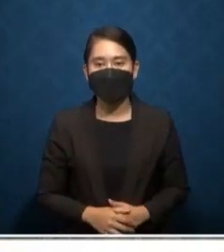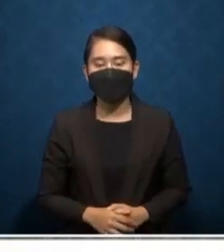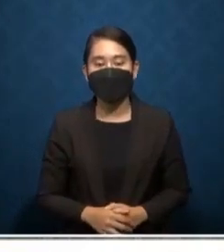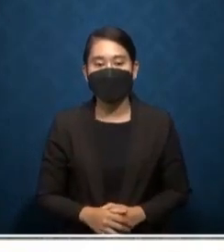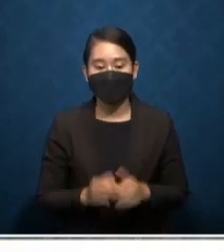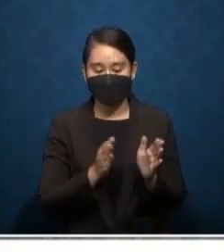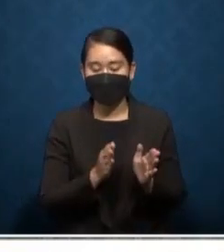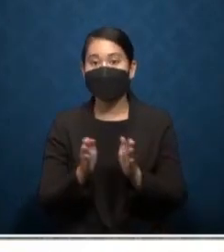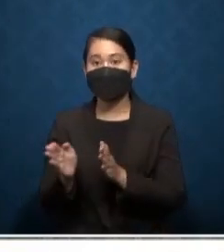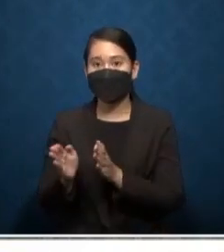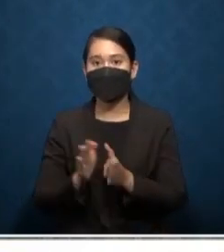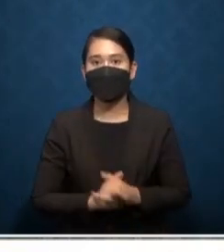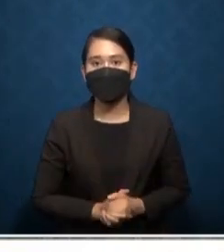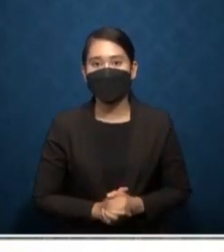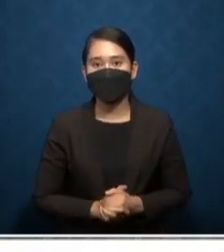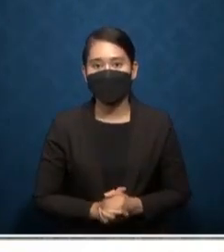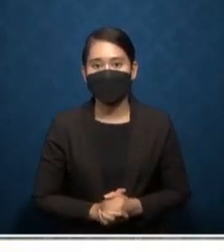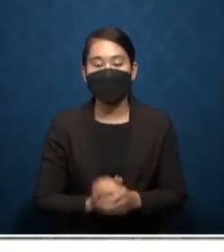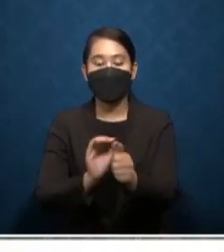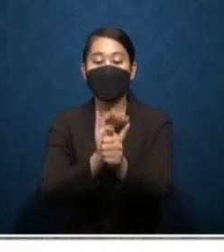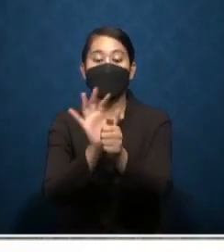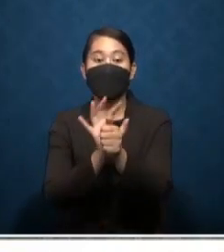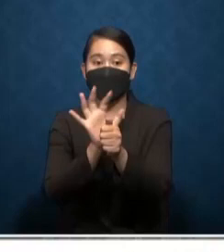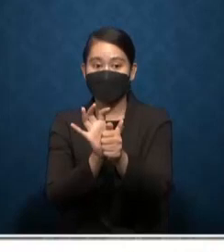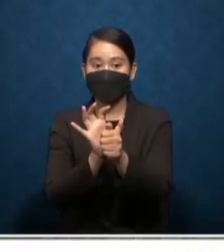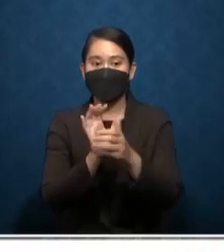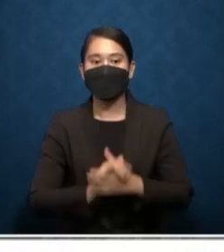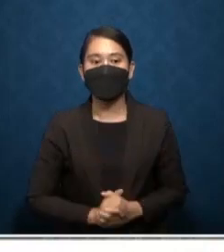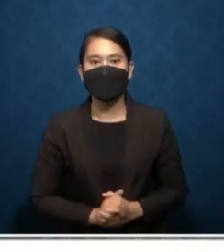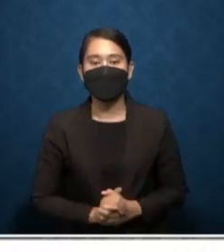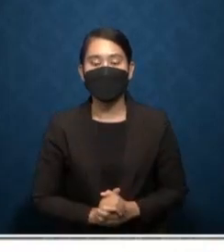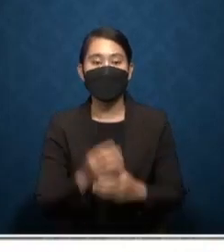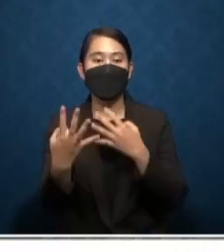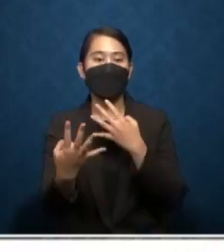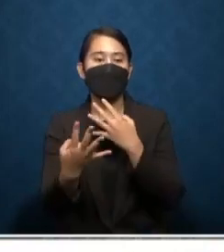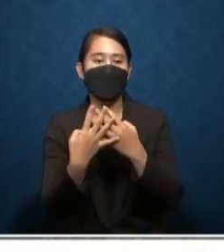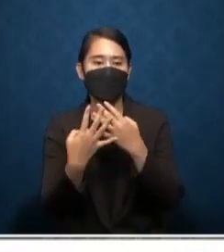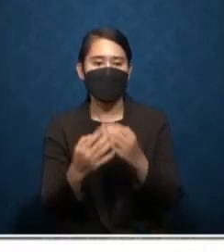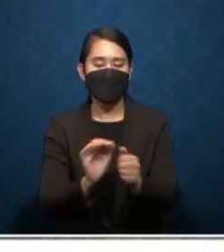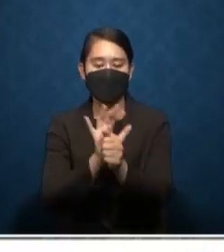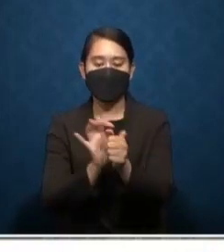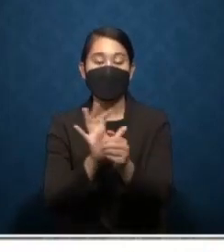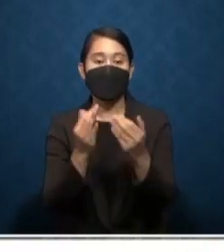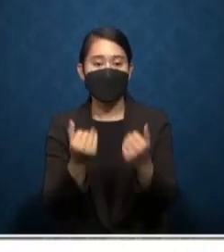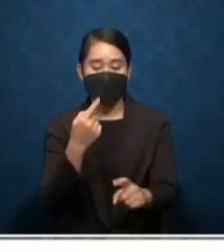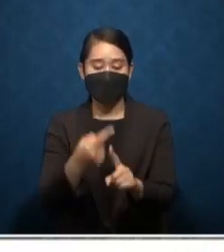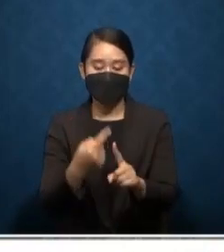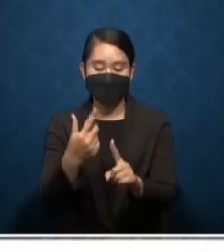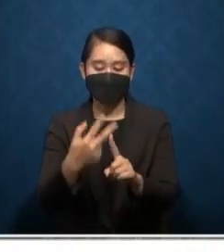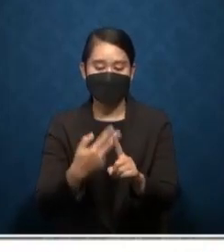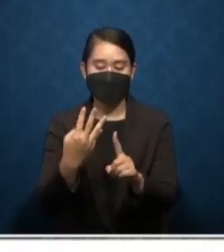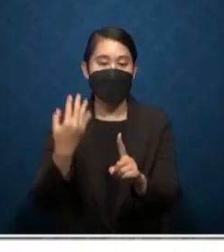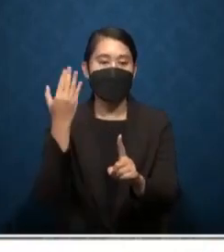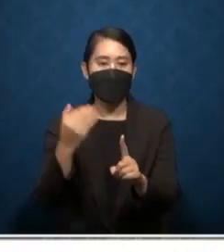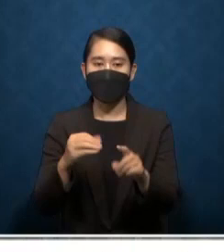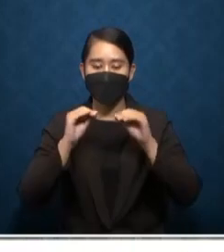ประการต่อมานั่นก็คือเรื่องโควิดในคุกในระยะที่ผ่านมา 3-4 เดือนนั่นแรง